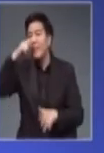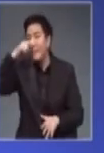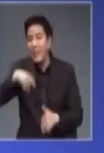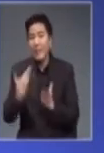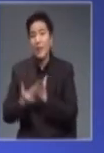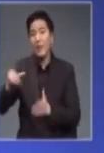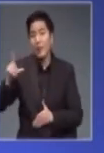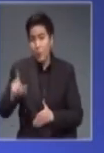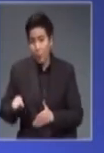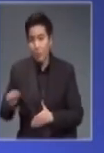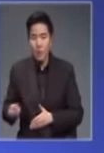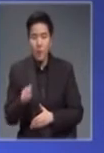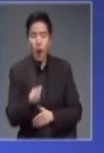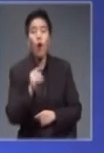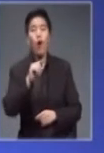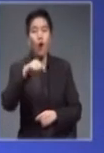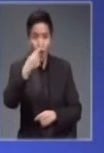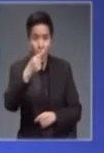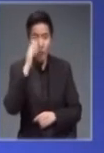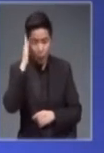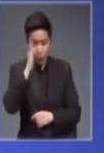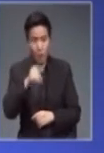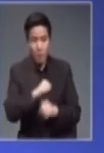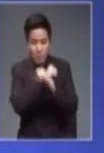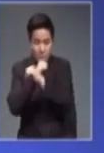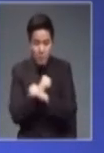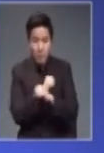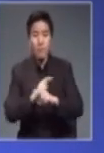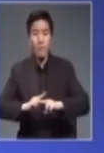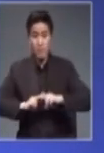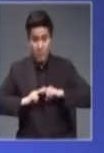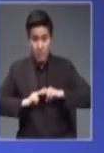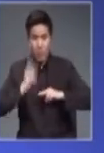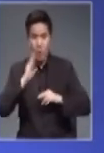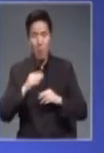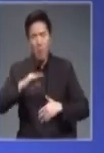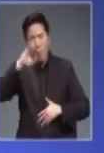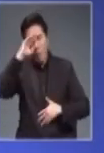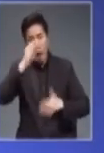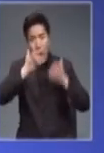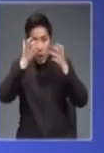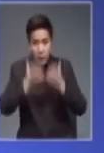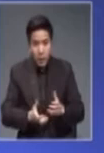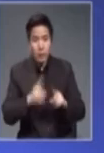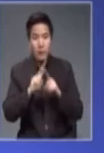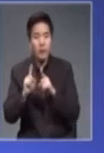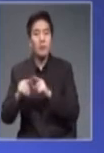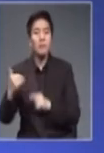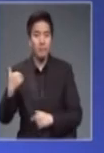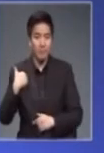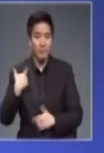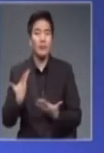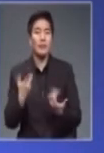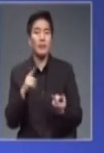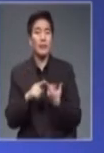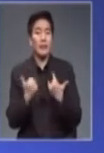จะเป็นประโยชน์ต่อทั้งสองฝ่ายซึ่งผมก็ได้ย้ำอยู่เสมอนะครับว่าเรายินดีต้อนรับนักลงทุนต่างชาติยินดีสนับสนุนนักลงทุนในประเทศพร้อ